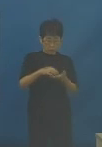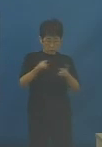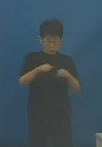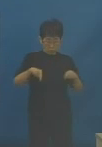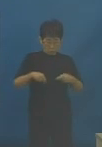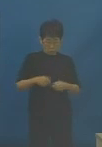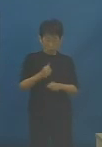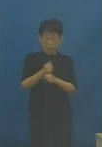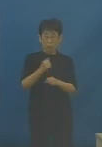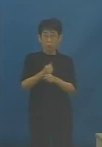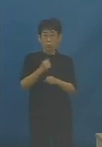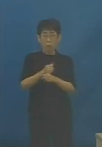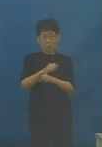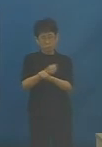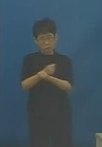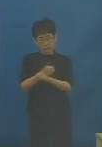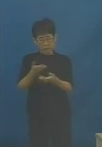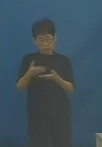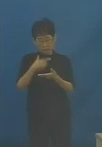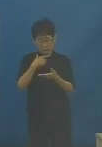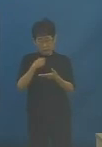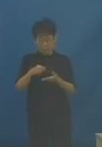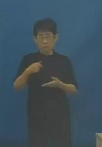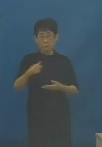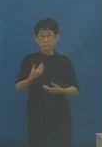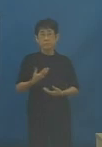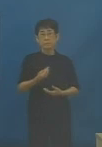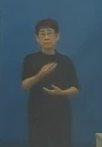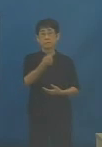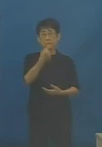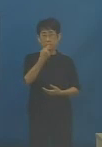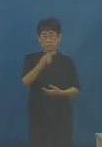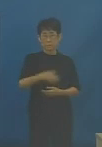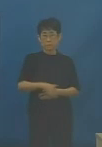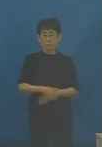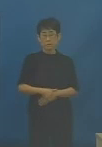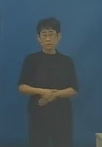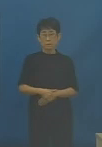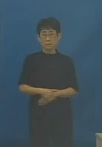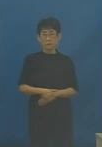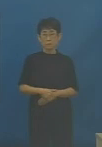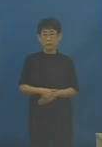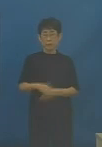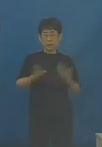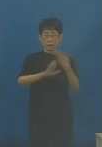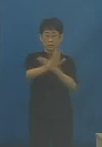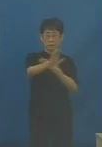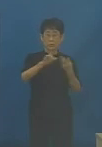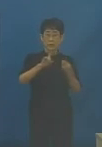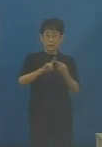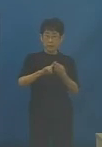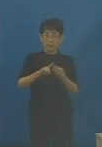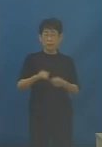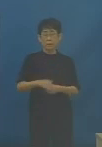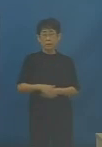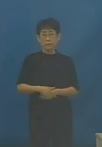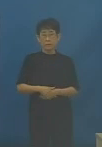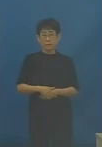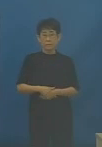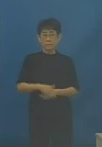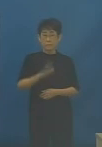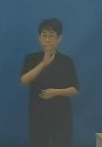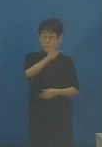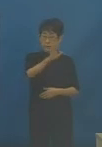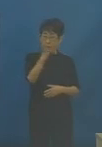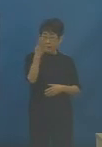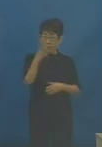ただきたいと。そこは変わらないところであります。まあ、将来的にはいずれ、その保険